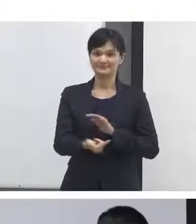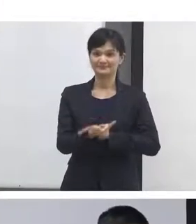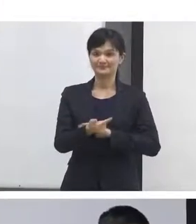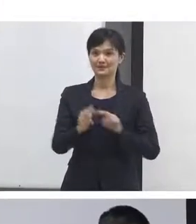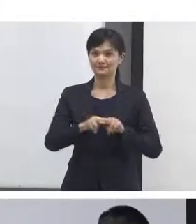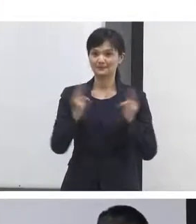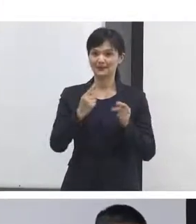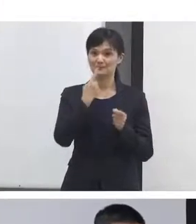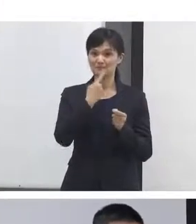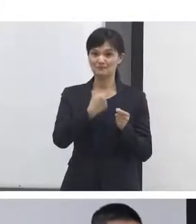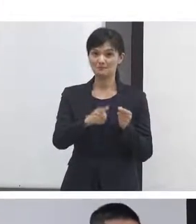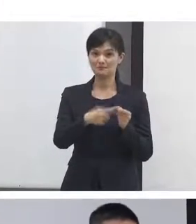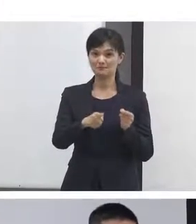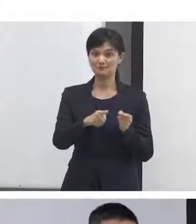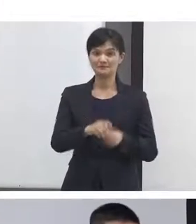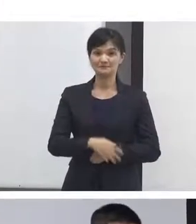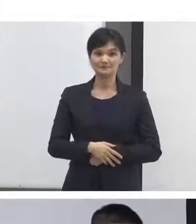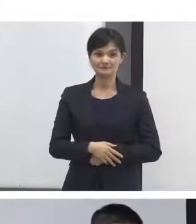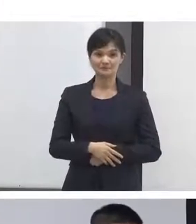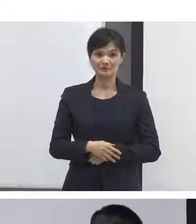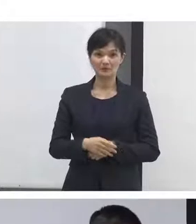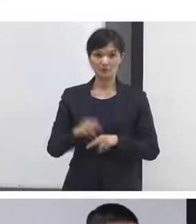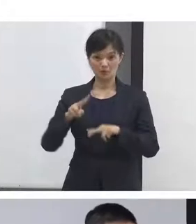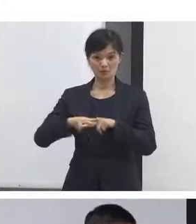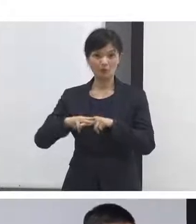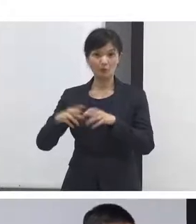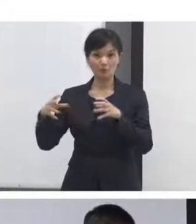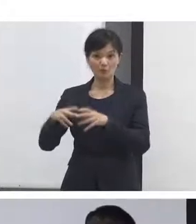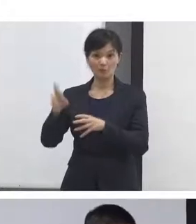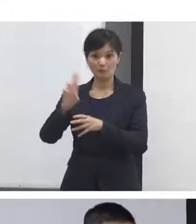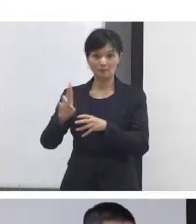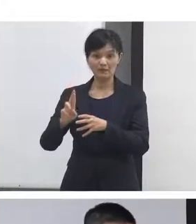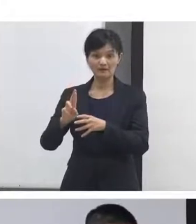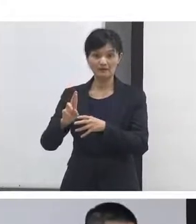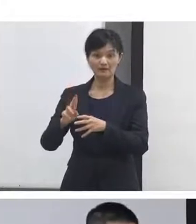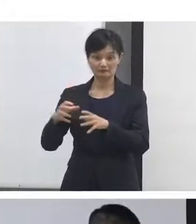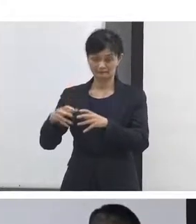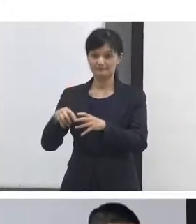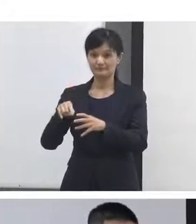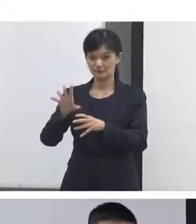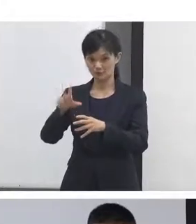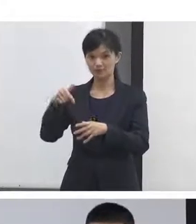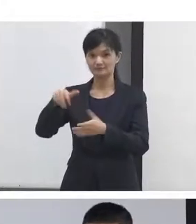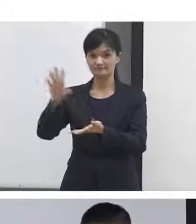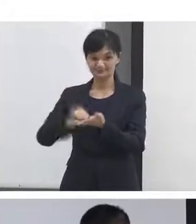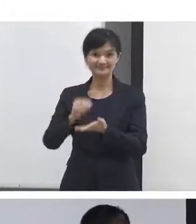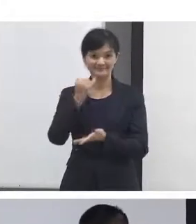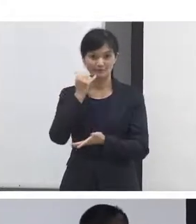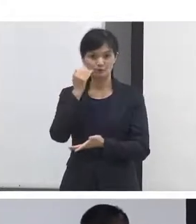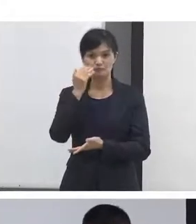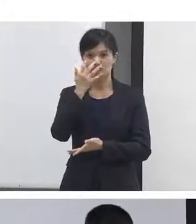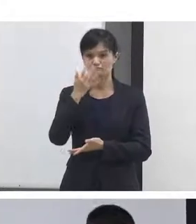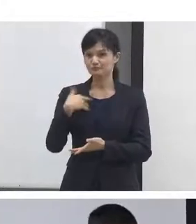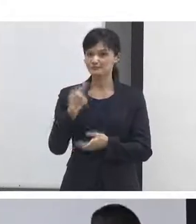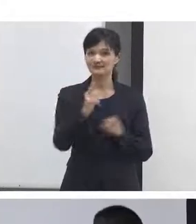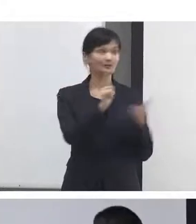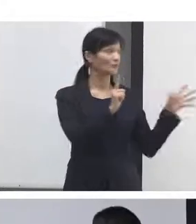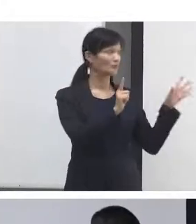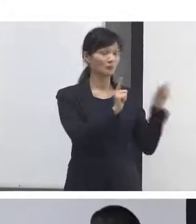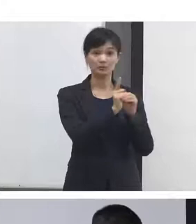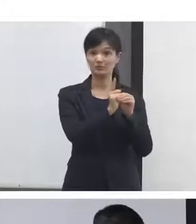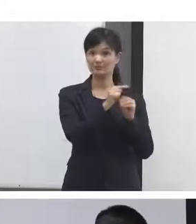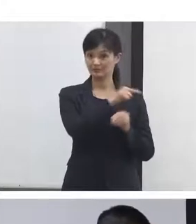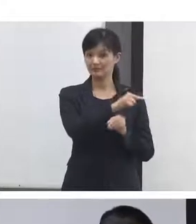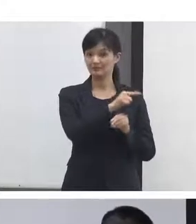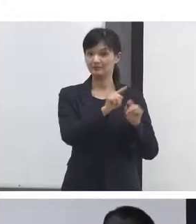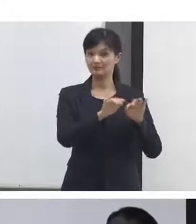在共笔也有，如果你已经知道在共笔哪在，已经知道共笔在哪里，就在共笔里面下载。如果你不知道，就只用这个捷径，好吗？因为